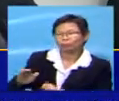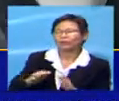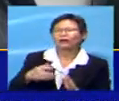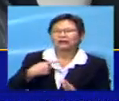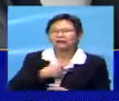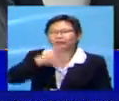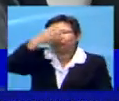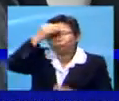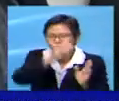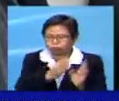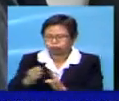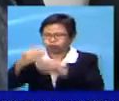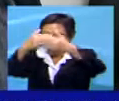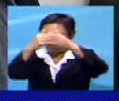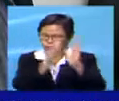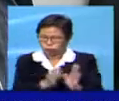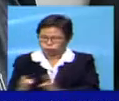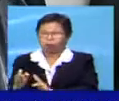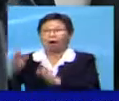rapi, harapannya malah tinggi,